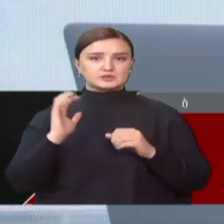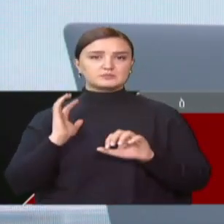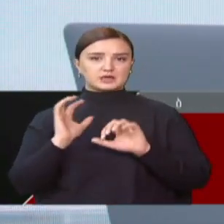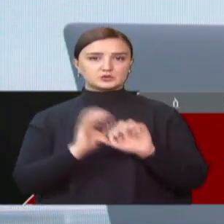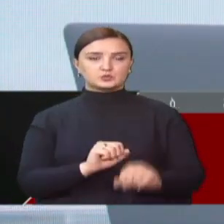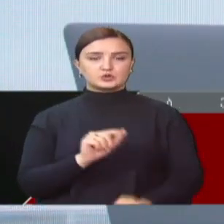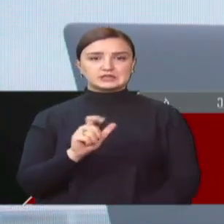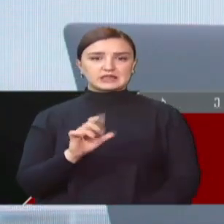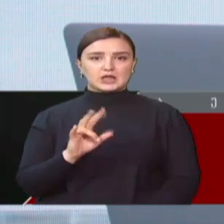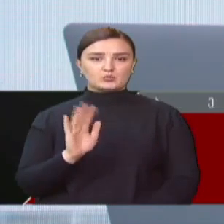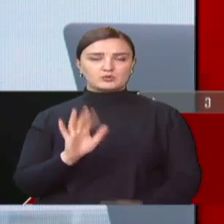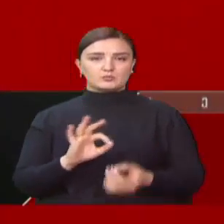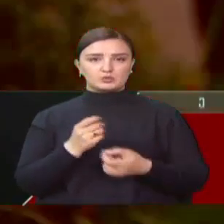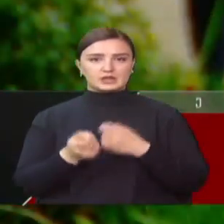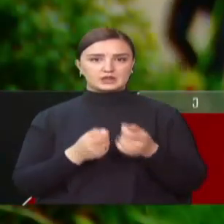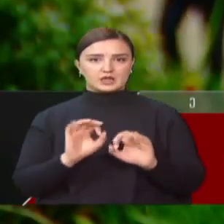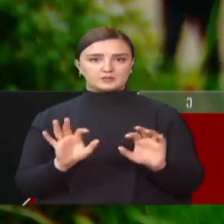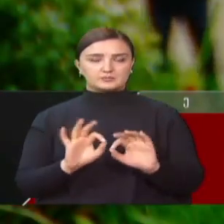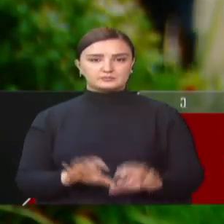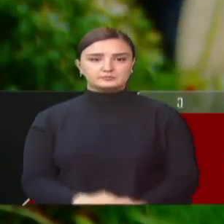მანაკაძე დეტალებით.